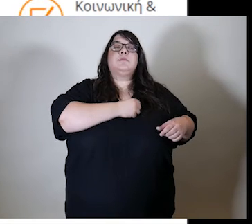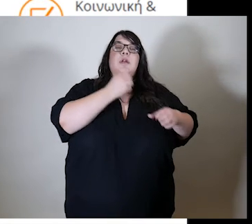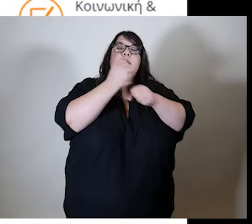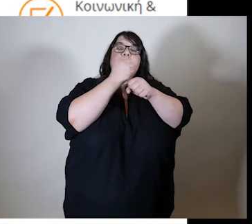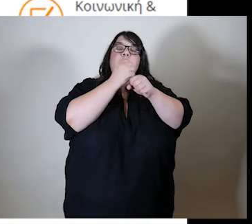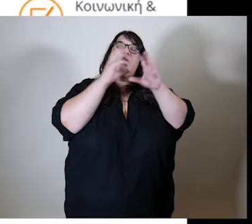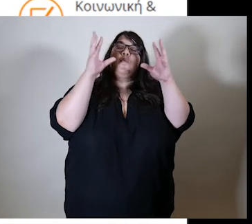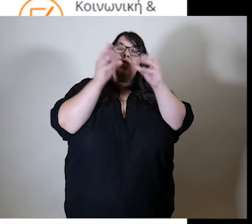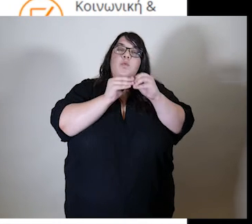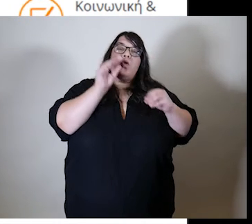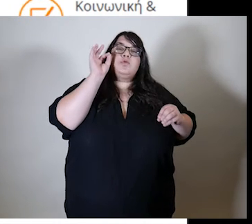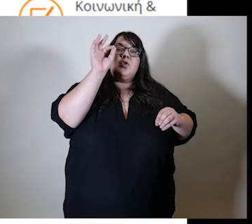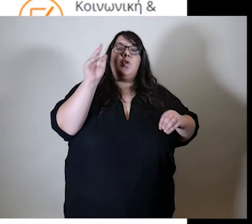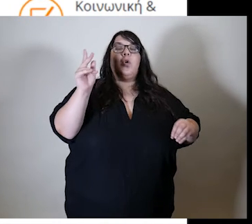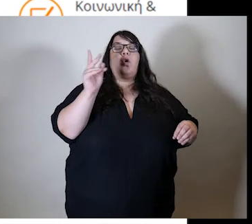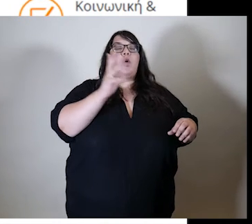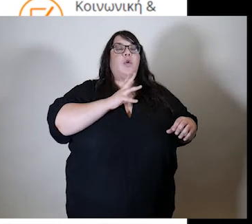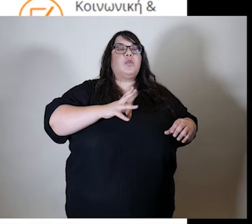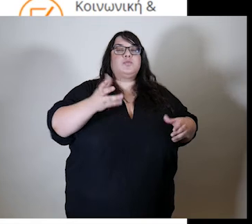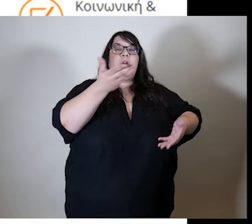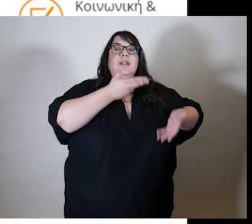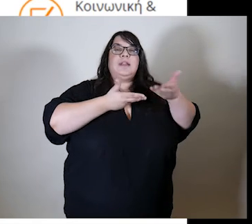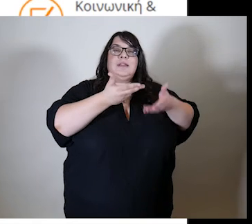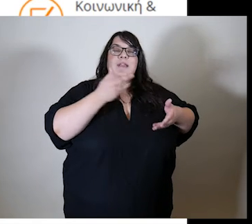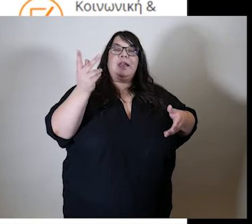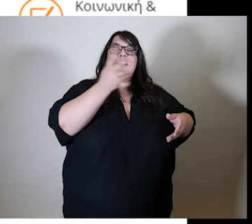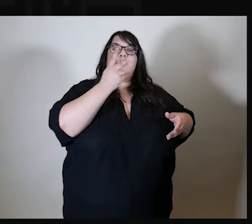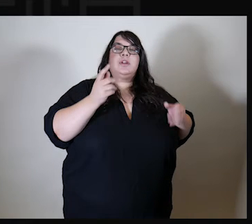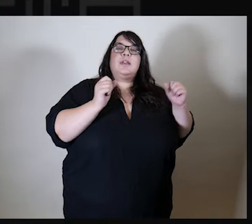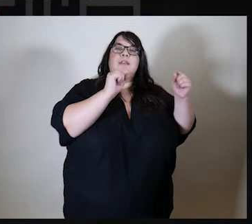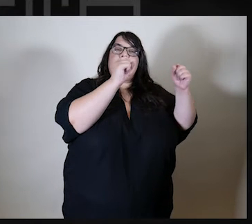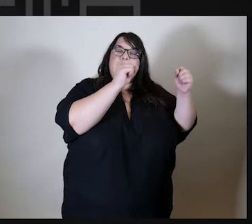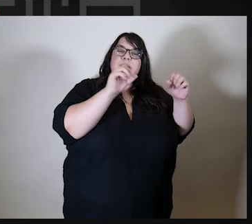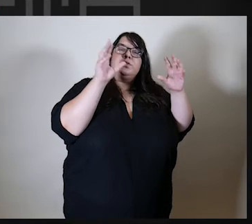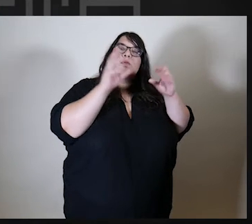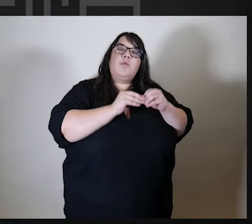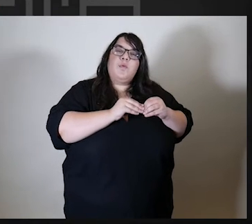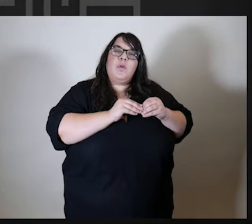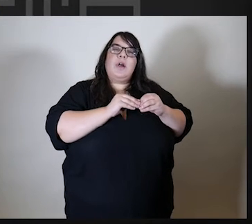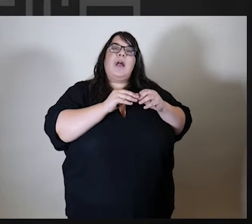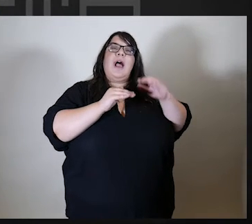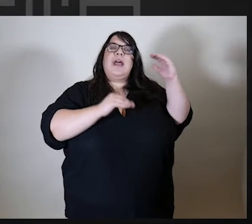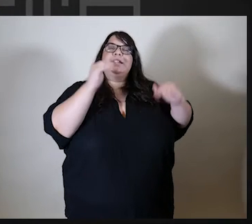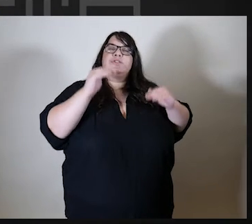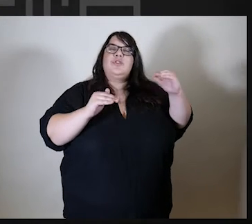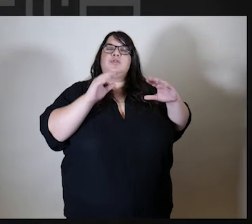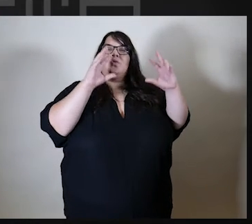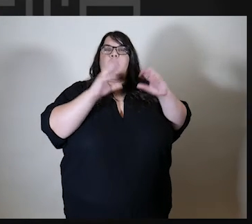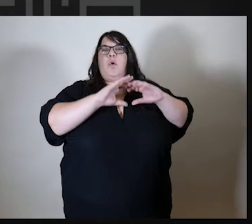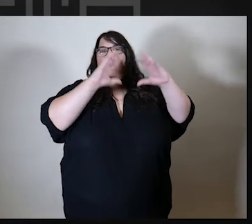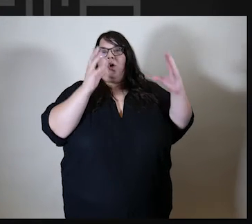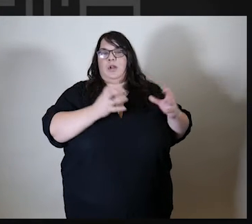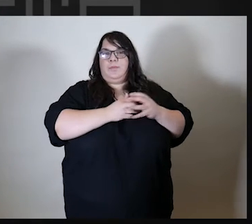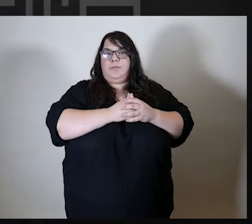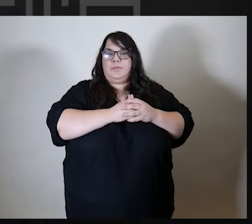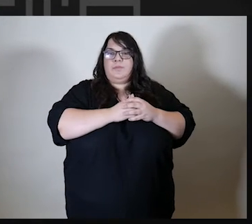Πιστεύουμε και εργαζόμαστε για έναν κόσμο όπου η αλληλεγγύη και η συλλογική δράση αγωνίζονται να ανατρέψουν τα αίτια του αποκλεισμού και των ανισοτήτων.